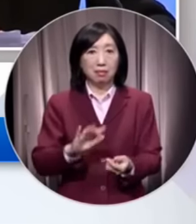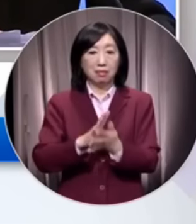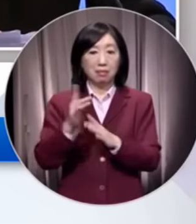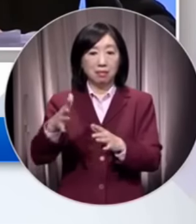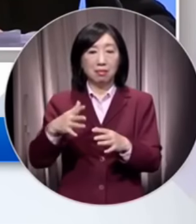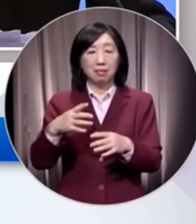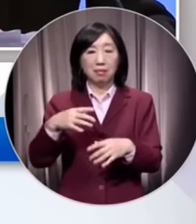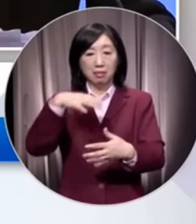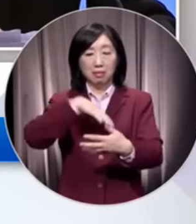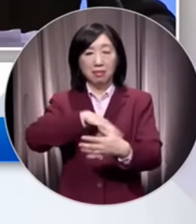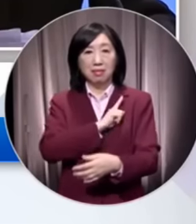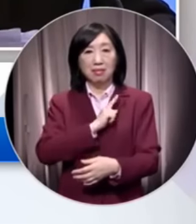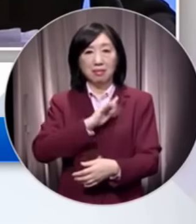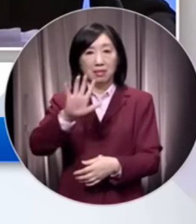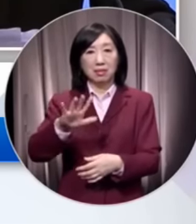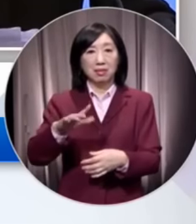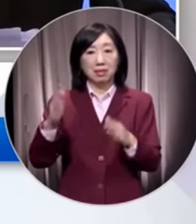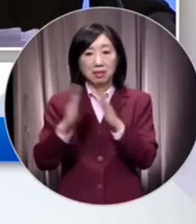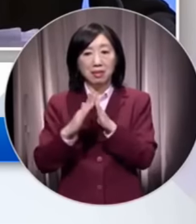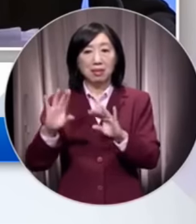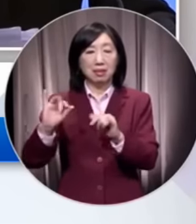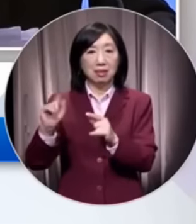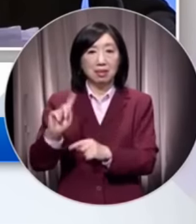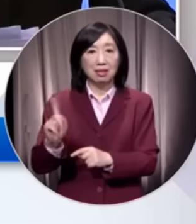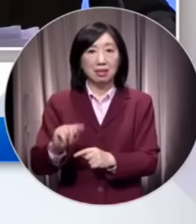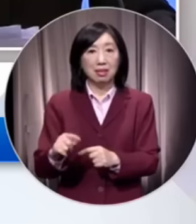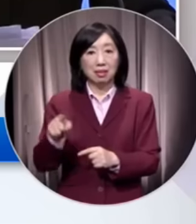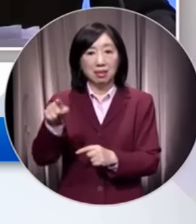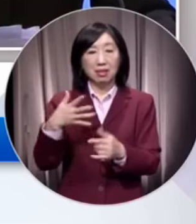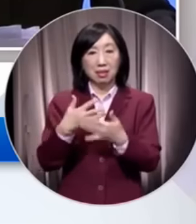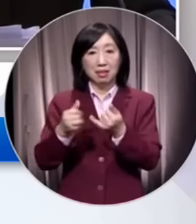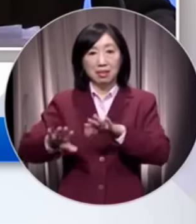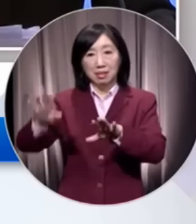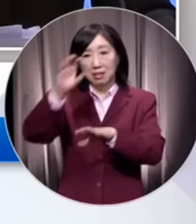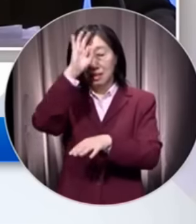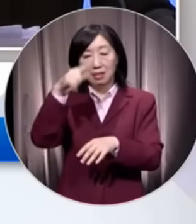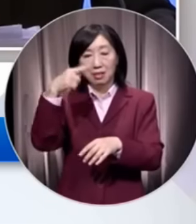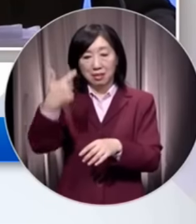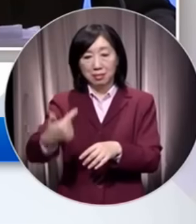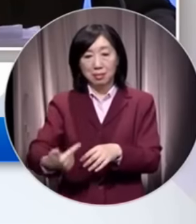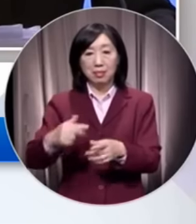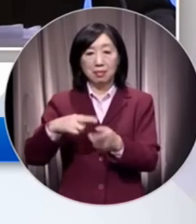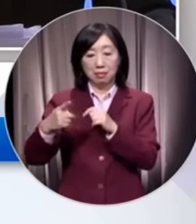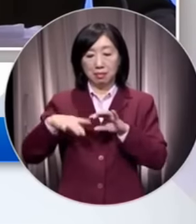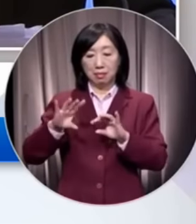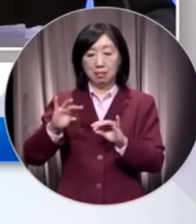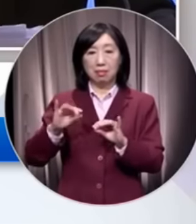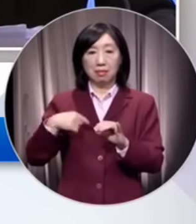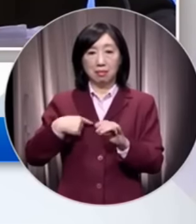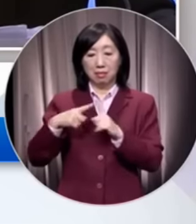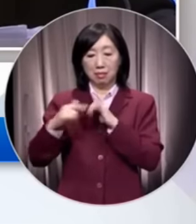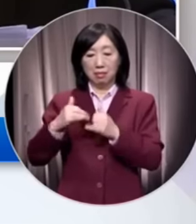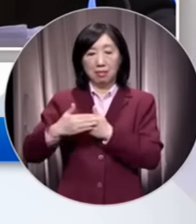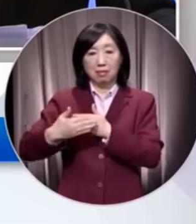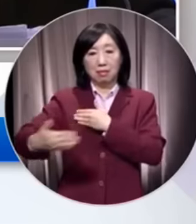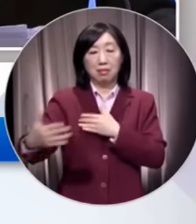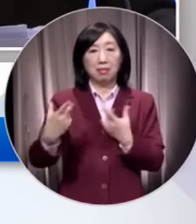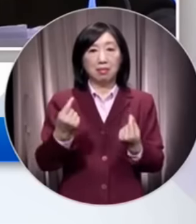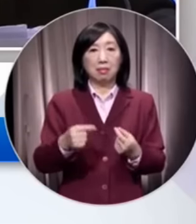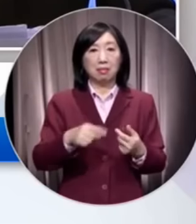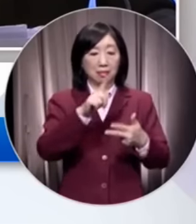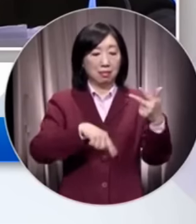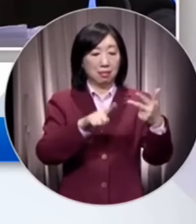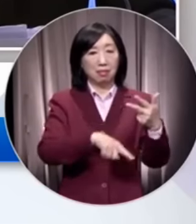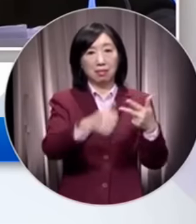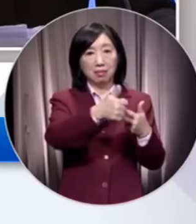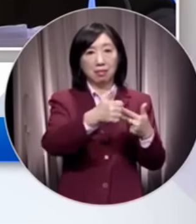席，您可知道民进党离本土越来越远？朱主席，当淡水的阿嬷劝你要